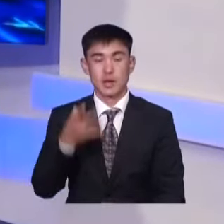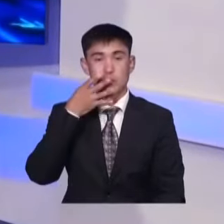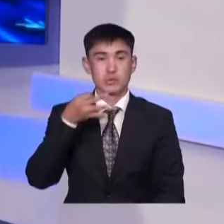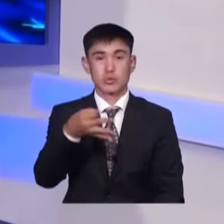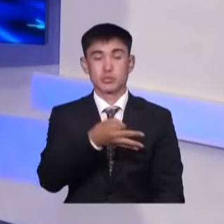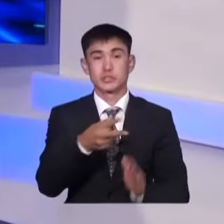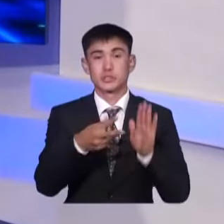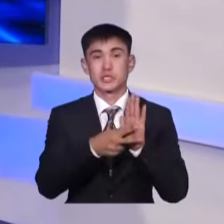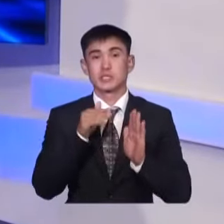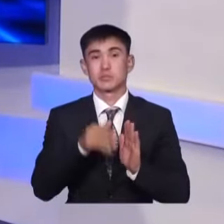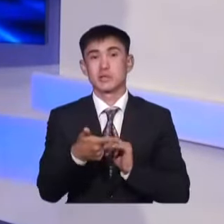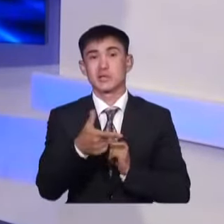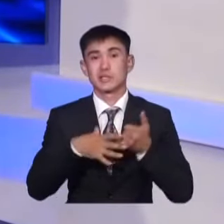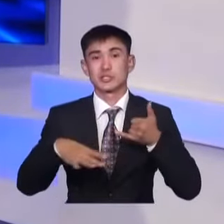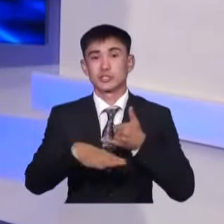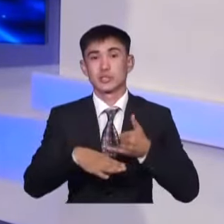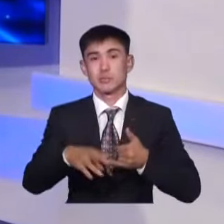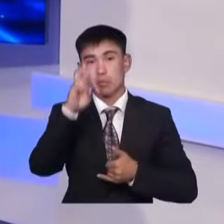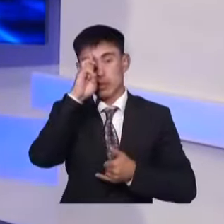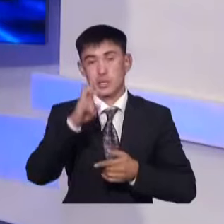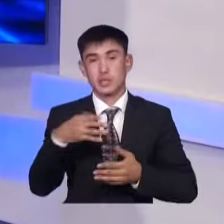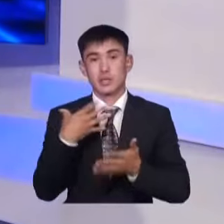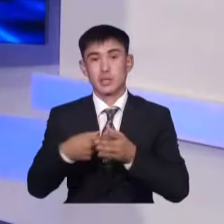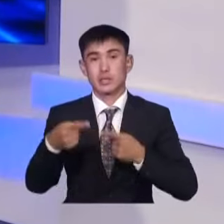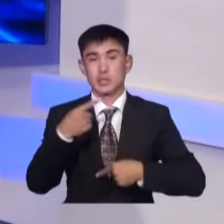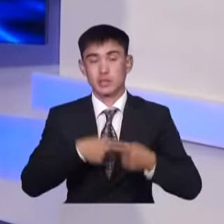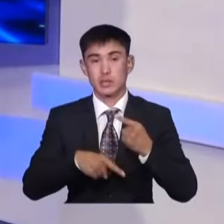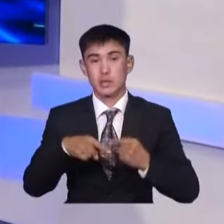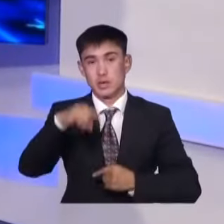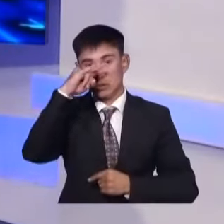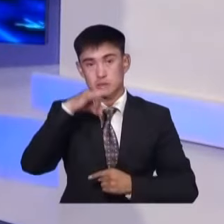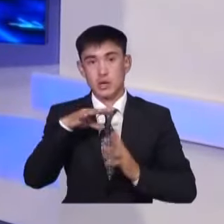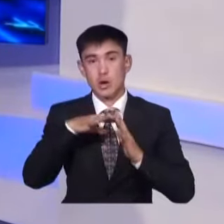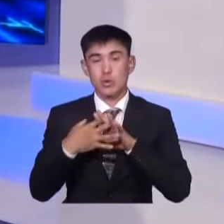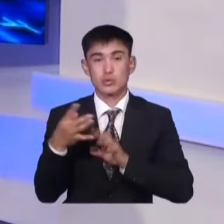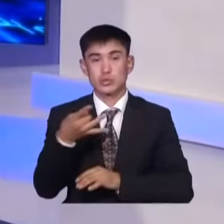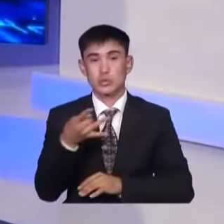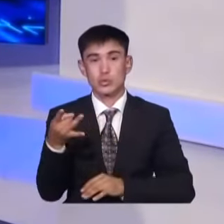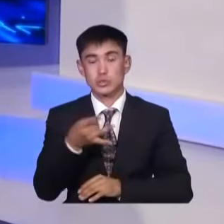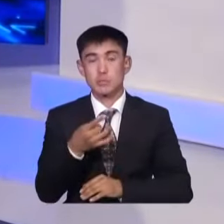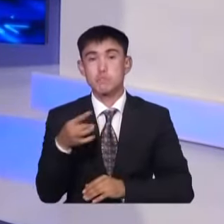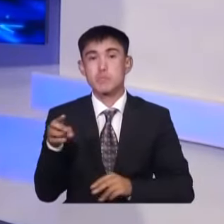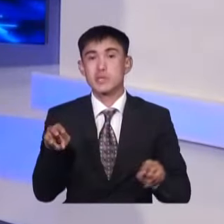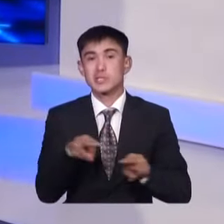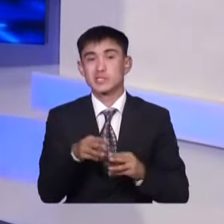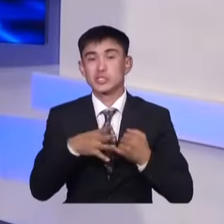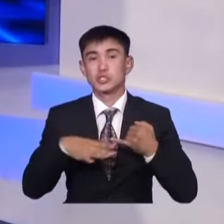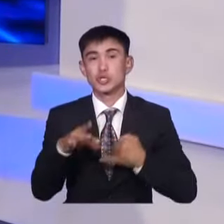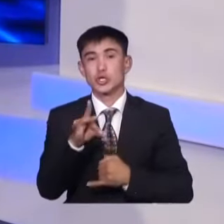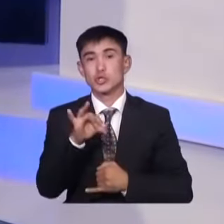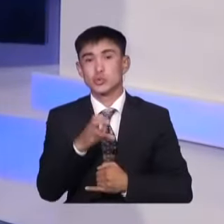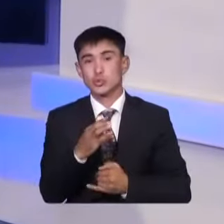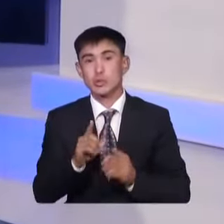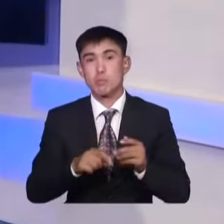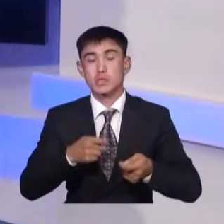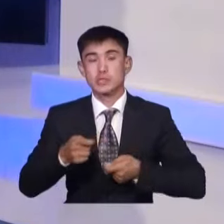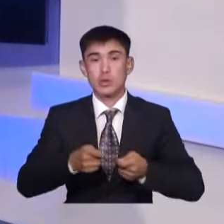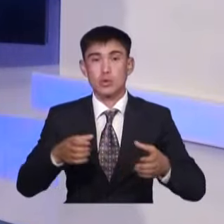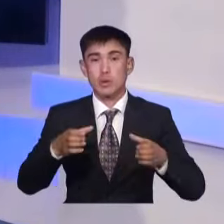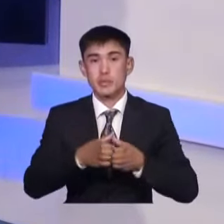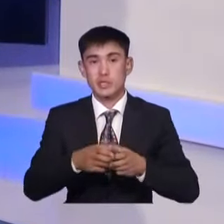Алматы облысында 8 мың гектар жер мемлекет меншігіне қайтарылды. Қазақстан Республикасы Ауыл шаруашылығы министрлігінің жер